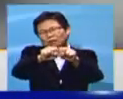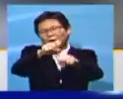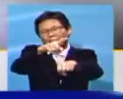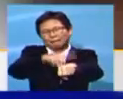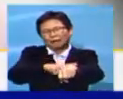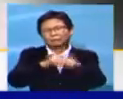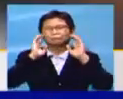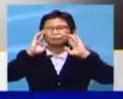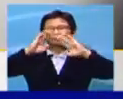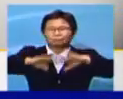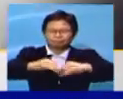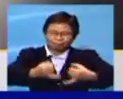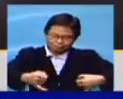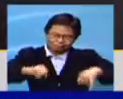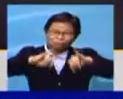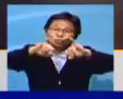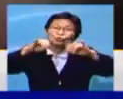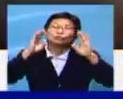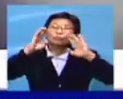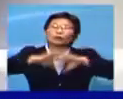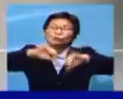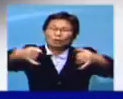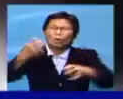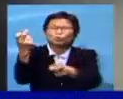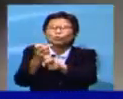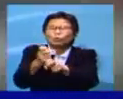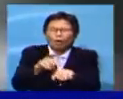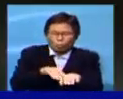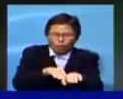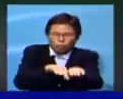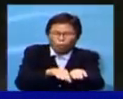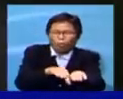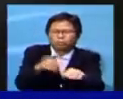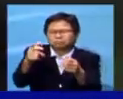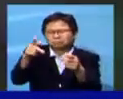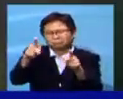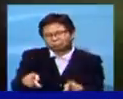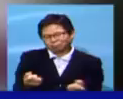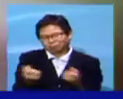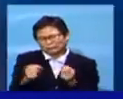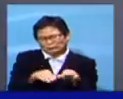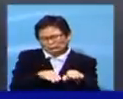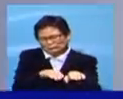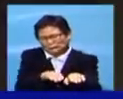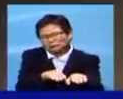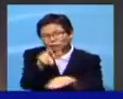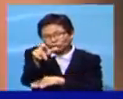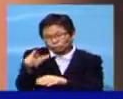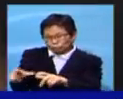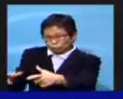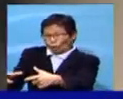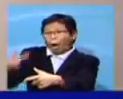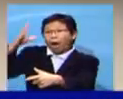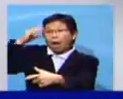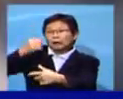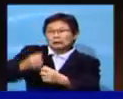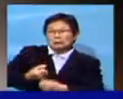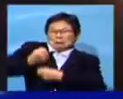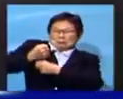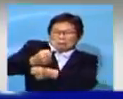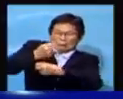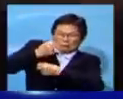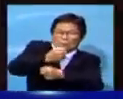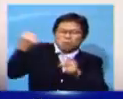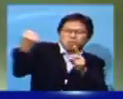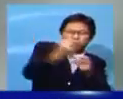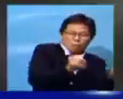ketika solat jumaat yang menyukarkan pergerakan kenderaan seorang pem sekumpulan lelaki kemudiannya merusuh dan memukul pemandu